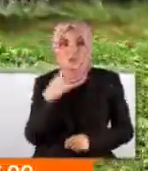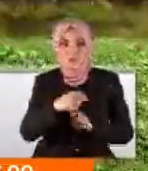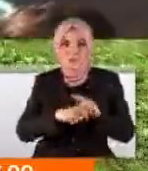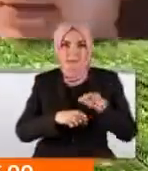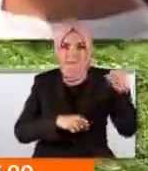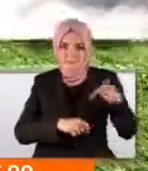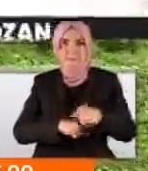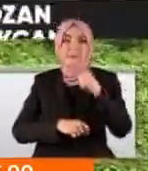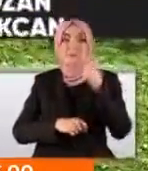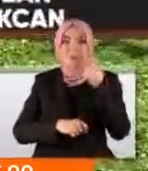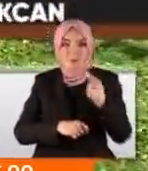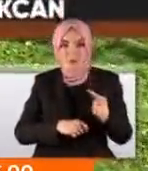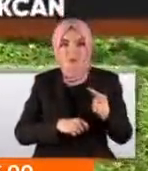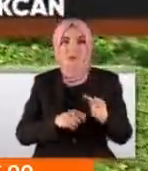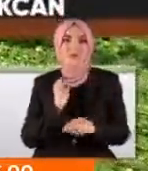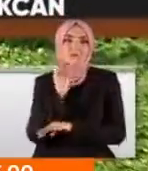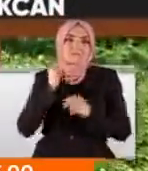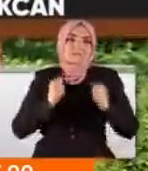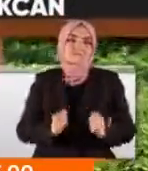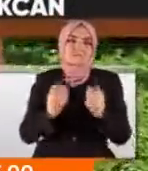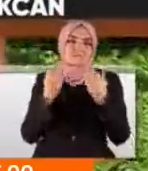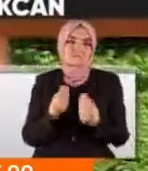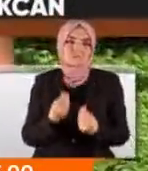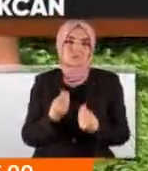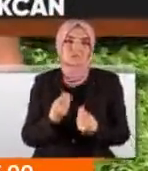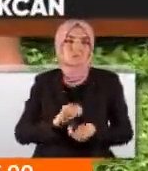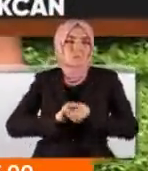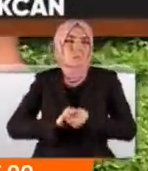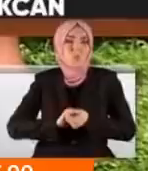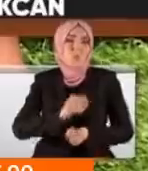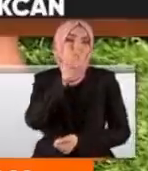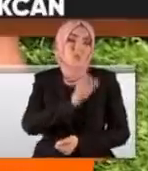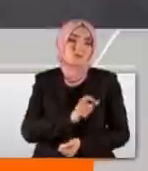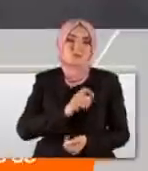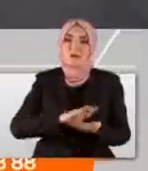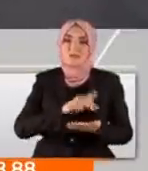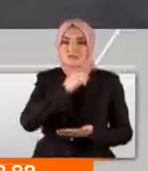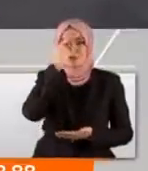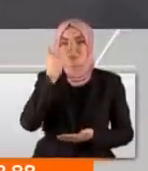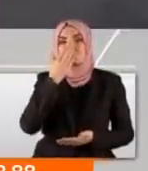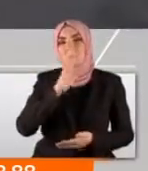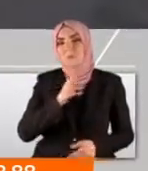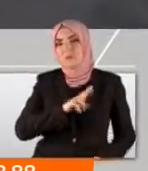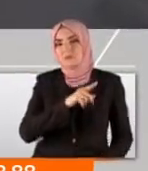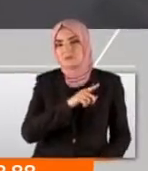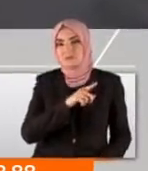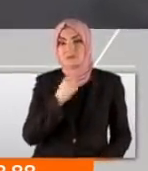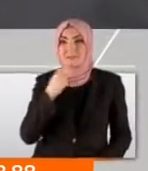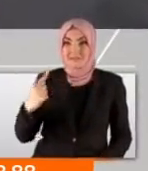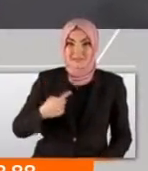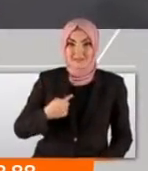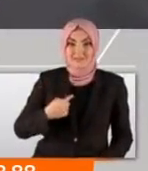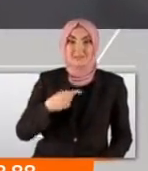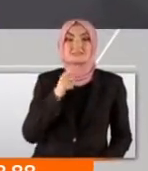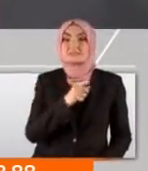kaldı. Ancak can dostum, kardeşim dediği Ozan Tekcan o kadar şanslı değildi. Dediler ki senin oğlun ölecek, benim oğlumun günü